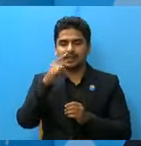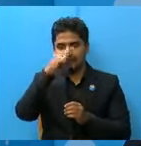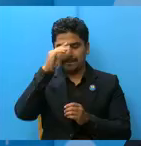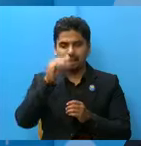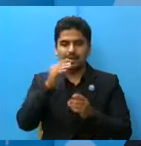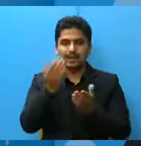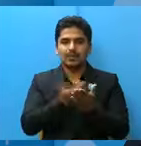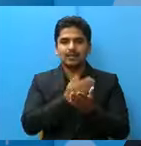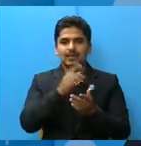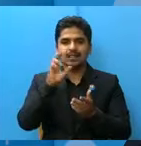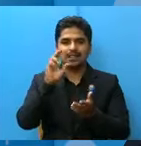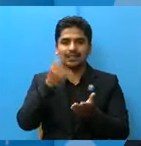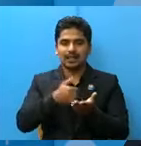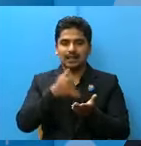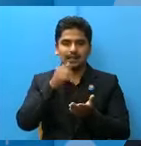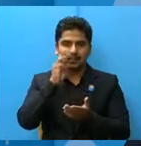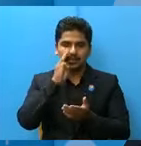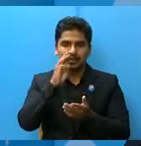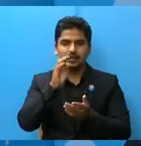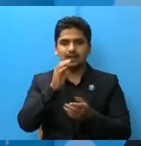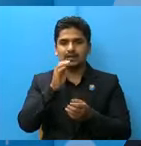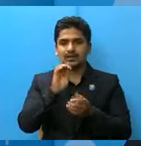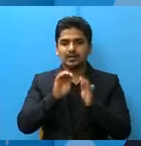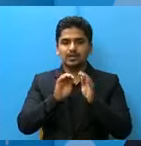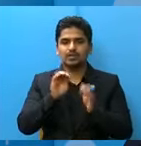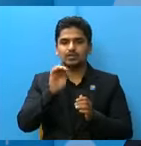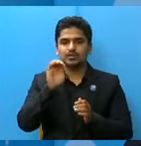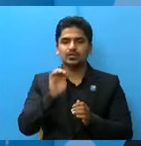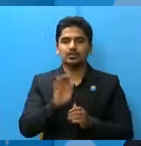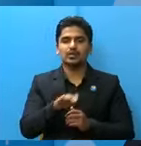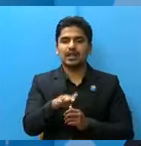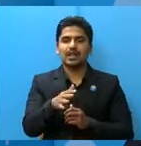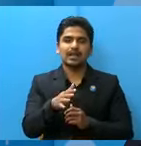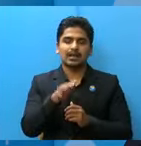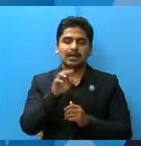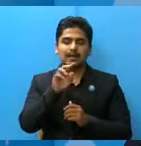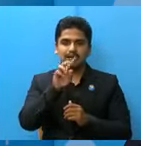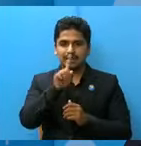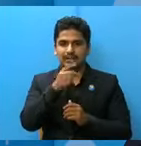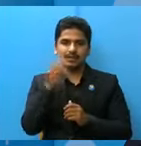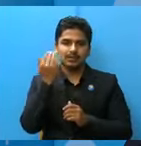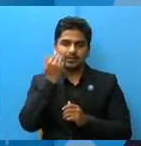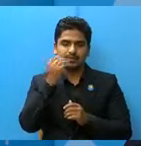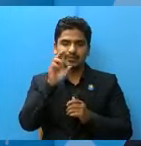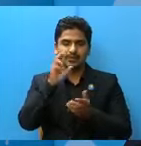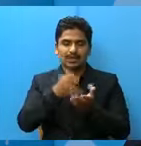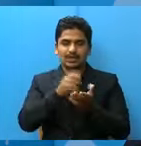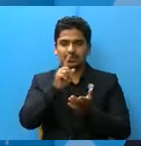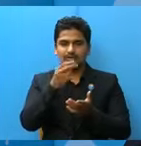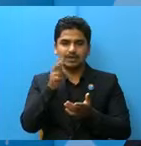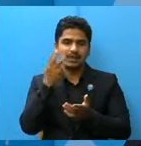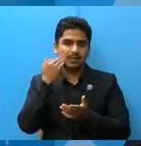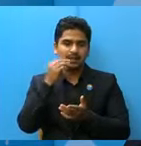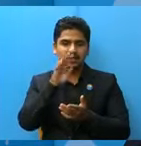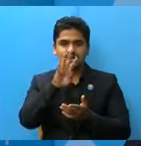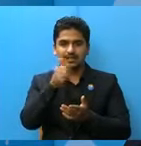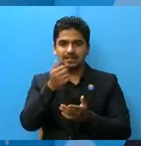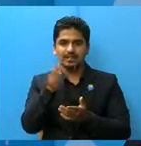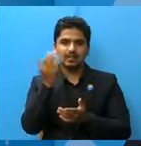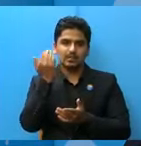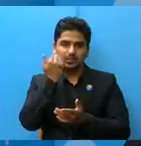दांगमा सल्यान का 1 जना पुरुष, दांग का 10 जना महिलार 46 जना पुरुष,